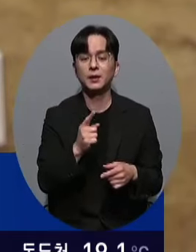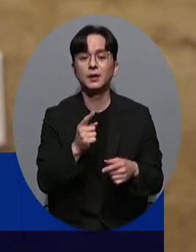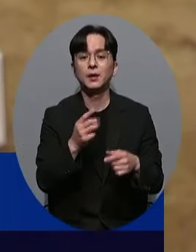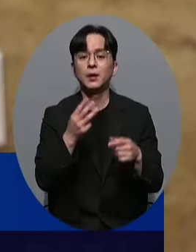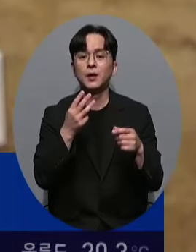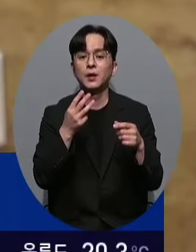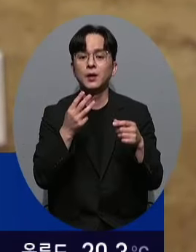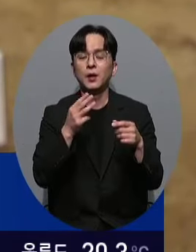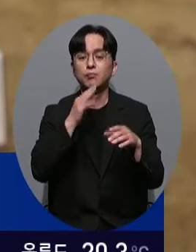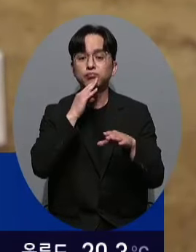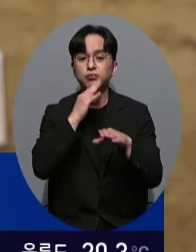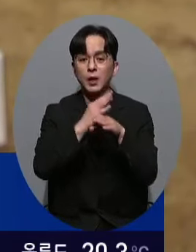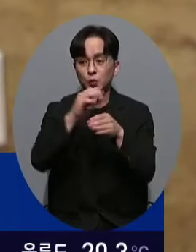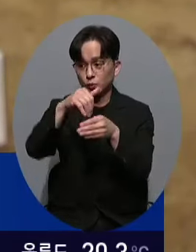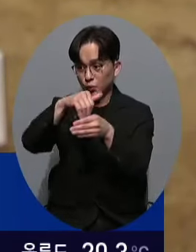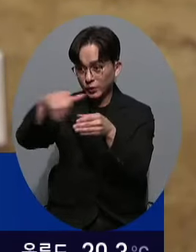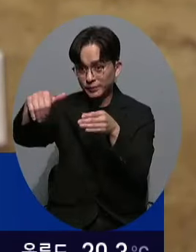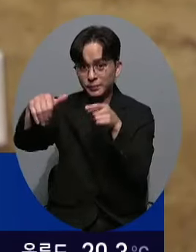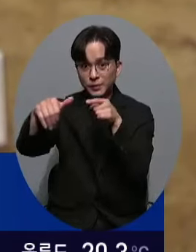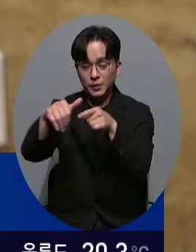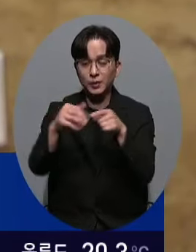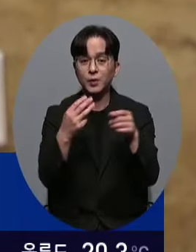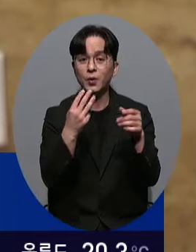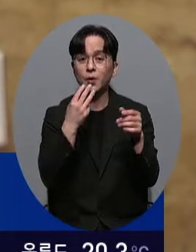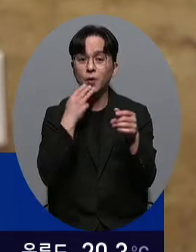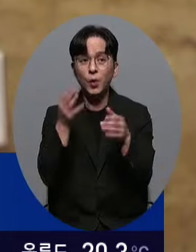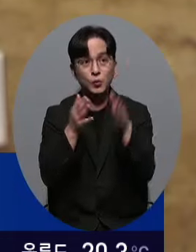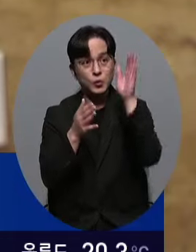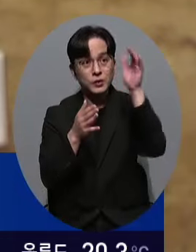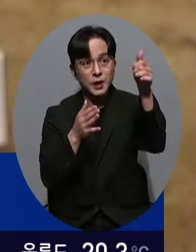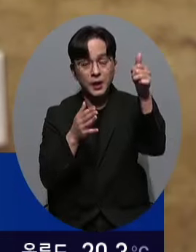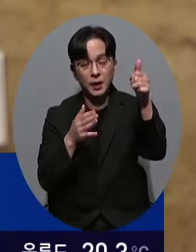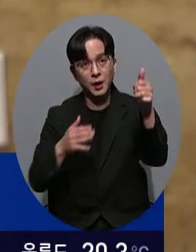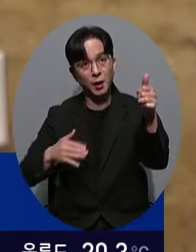일이라며 경기지사였던 이재명 대표가 침묵을 지키고 있는데